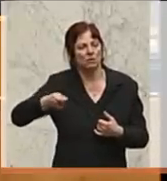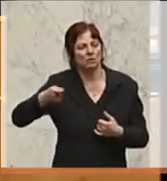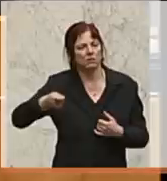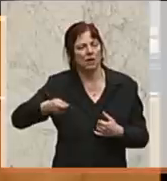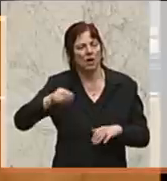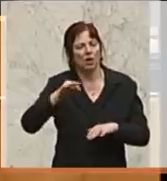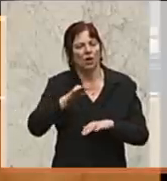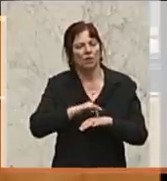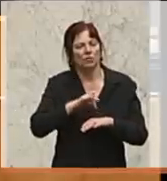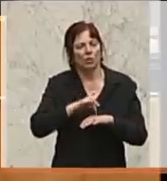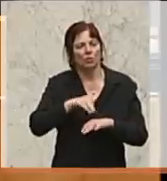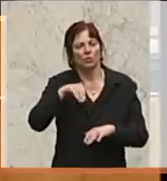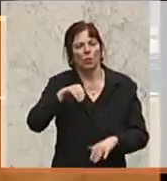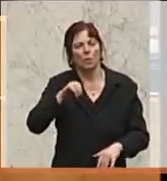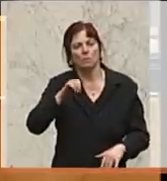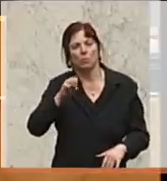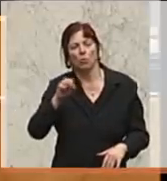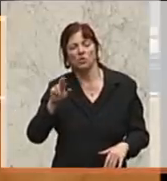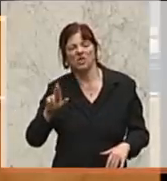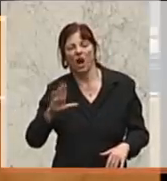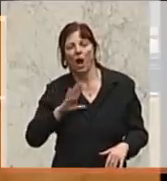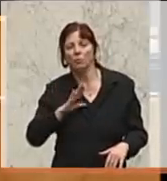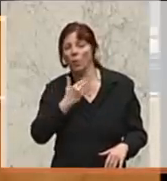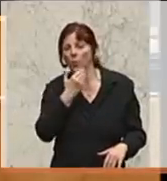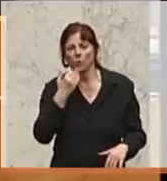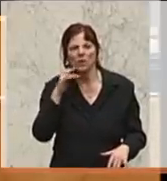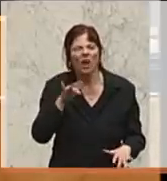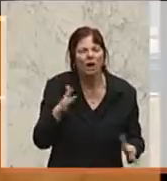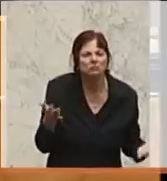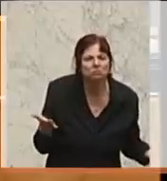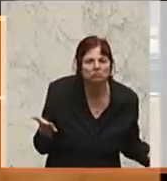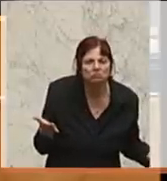Dr. Moser, die ich aber jetzt nicht sehe.